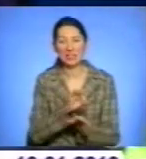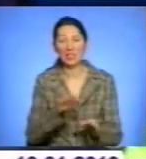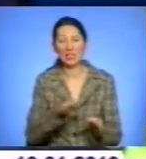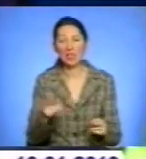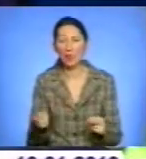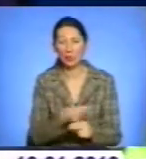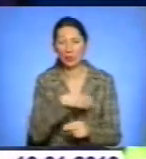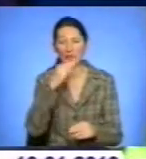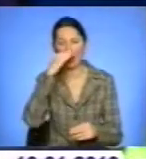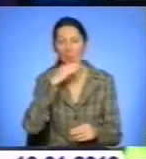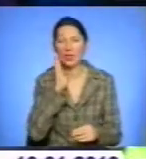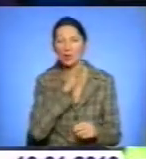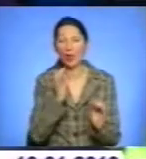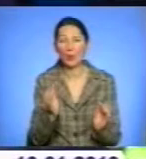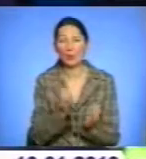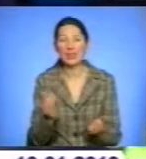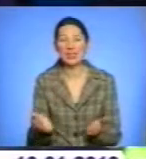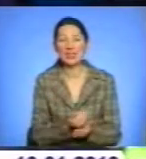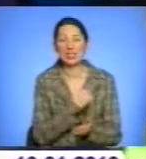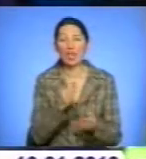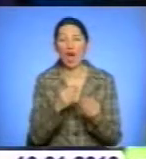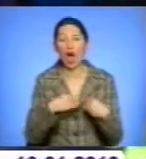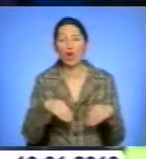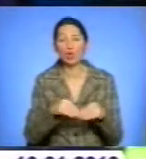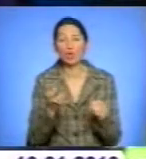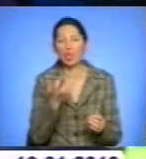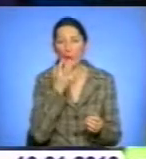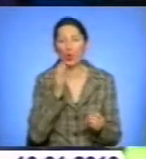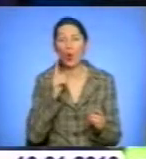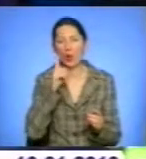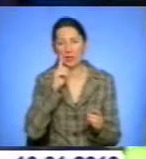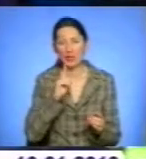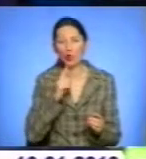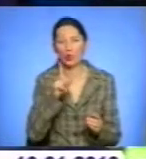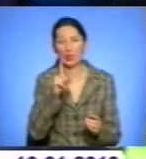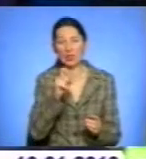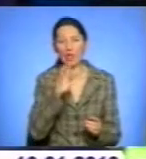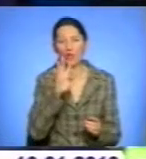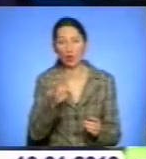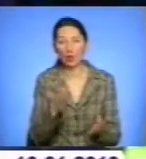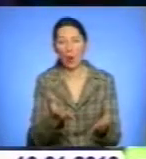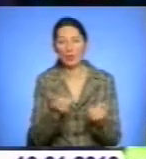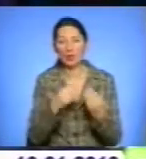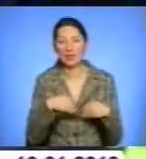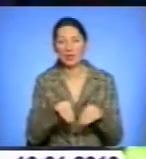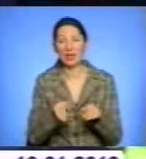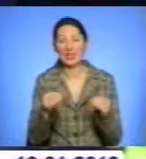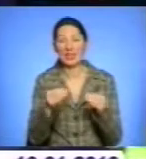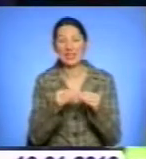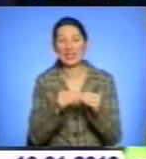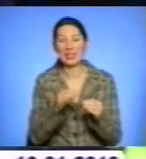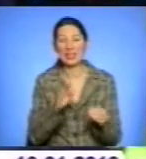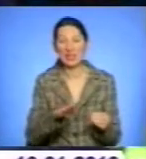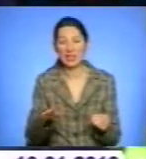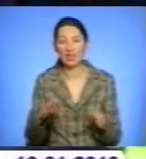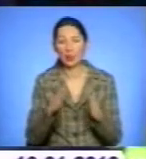позбавлених батьківського піклування, знайшли родинне тепло і затишок у 104 прийомних сім'ях та 10 дитячих будинках